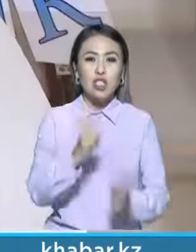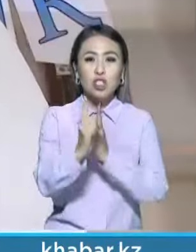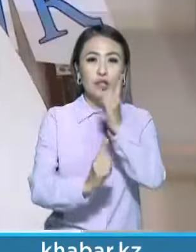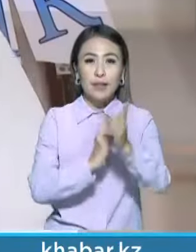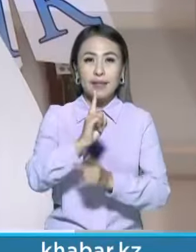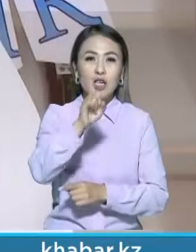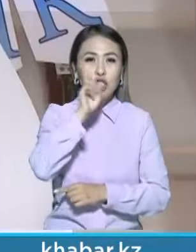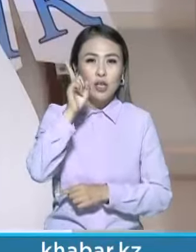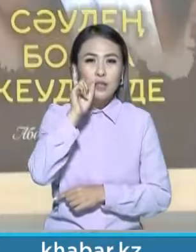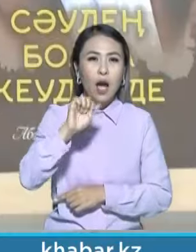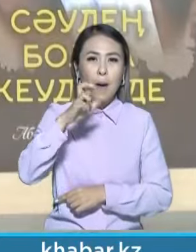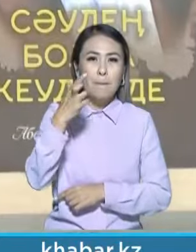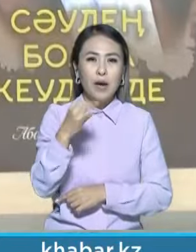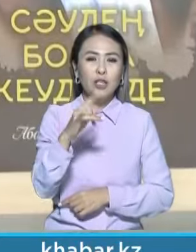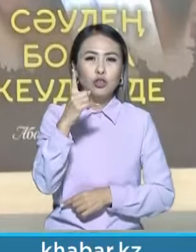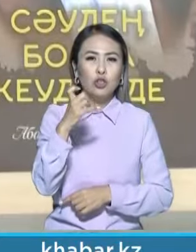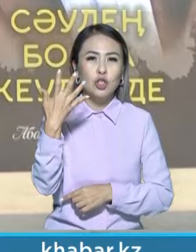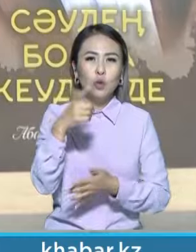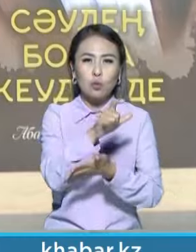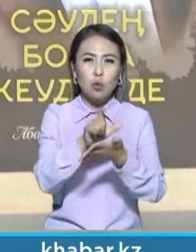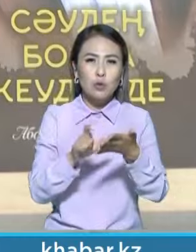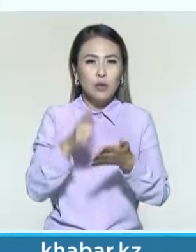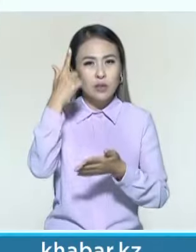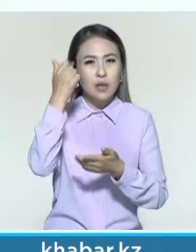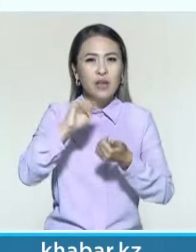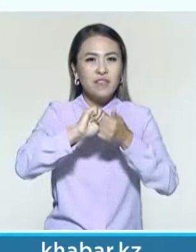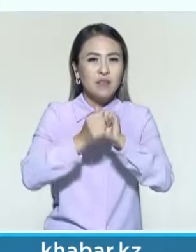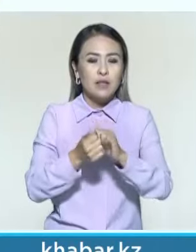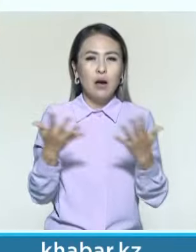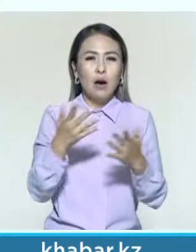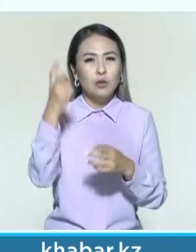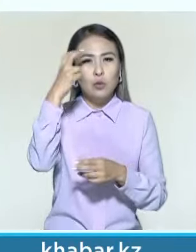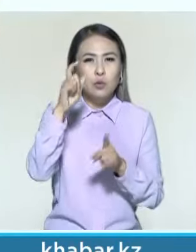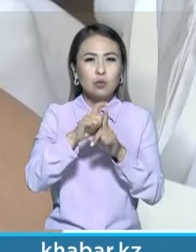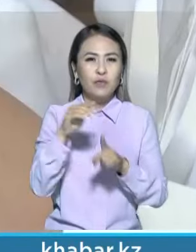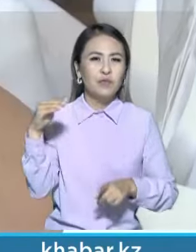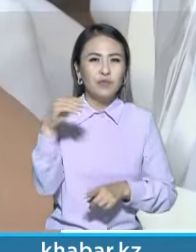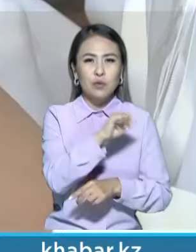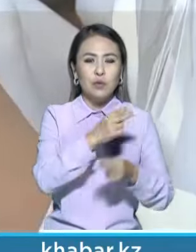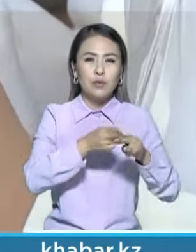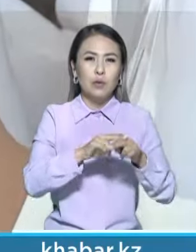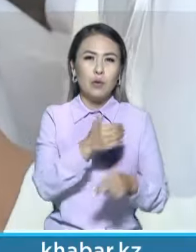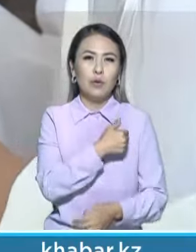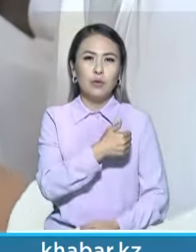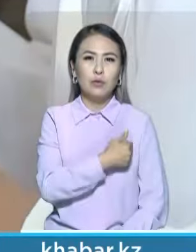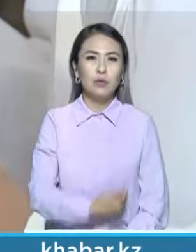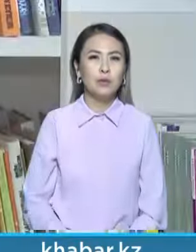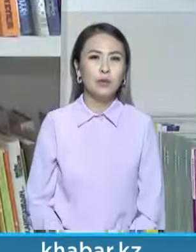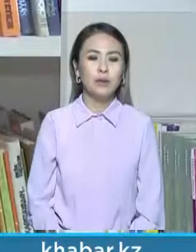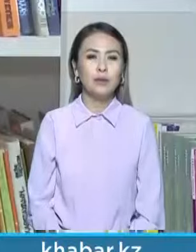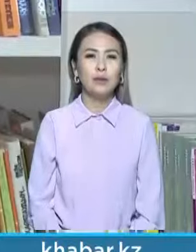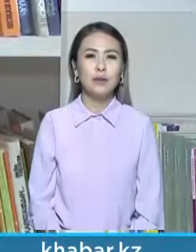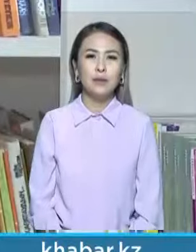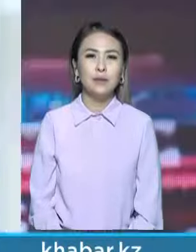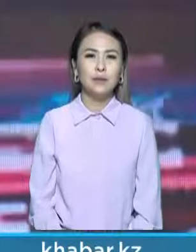Жезқазғандық жас өрен Абайдың жүз өлеңін жатқа біледі. Енді оқушы ұлы ақынның қара сөздерін түгел көкірекке түйсем дейді.